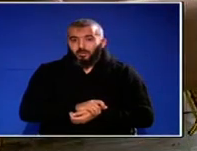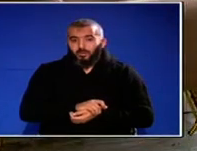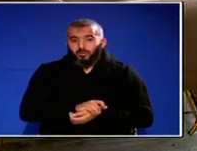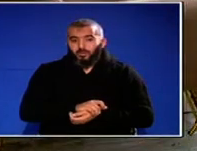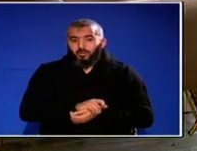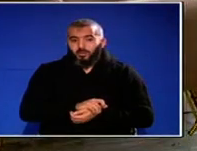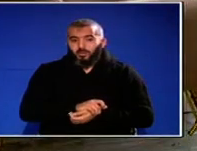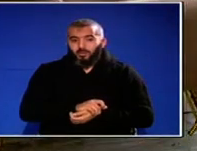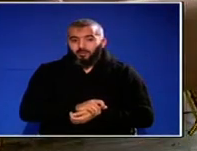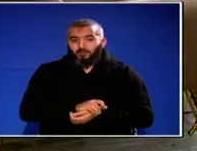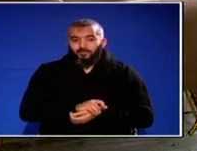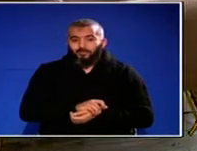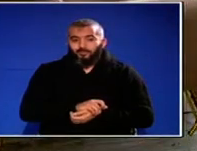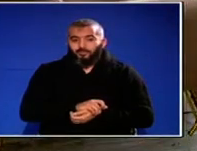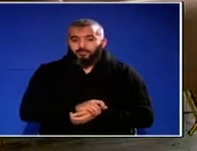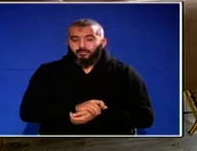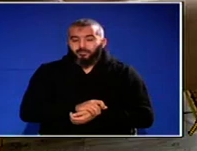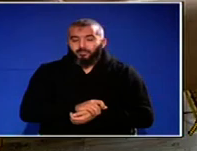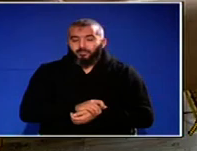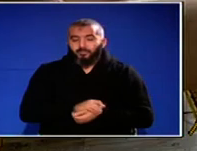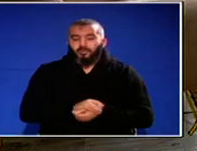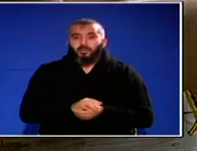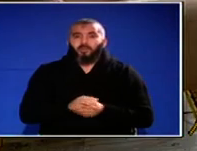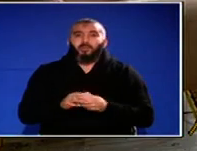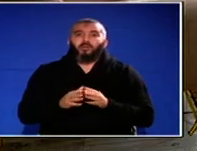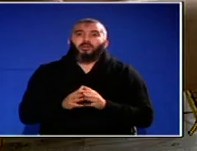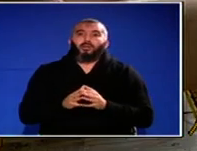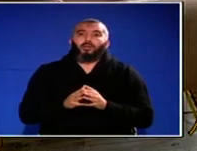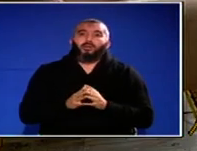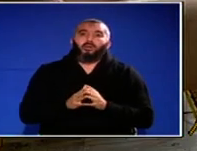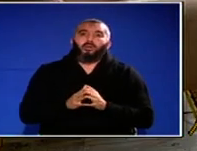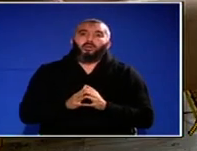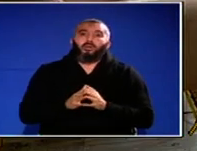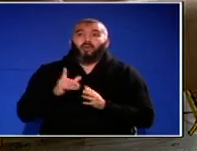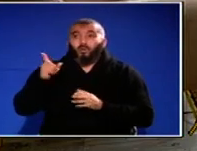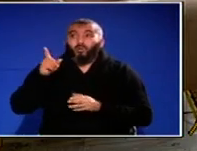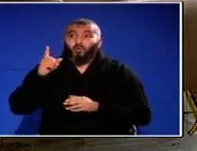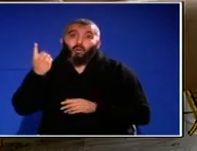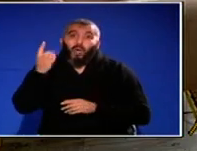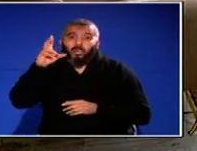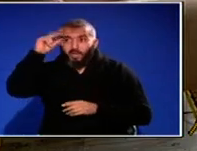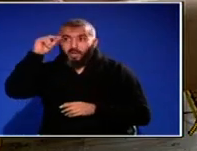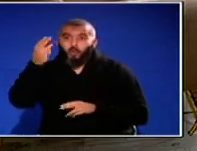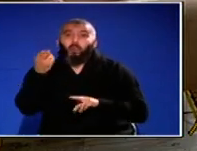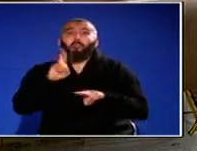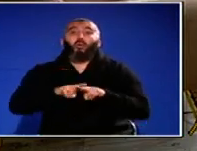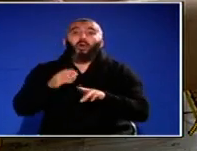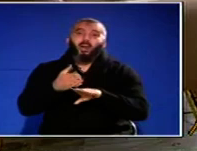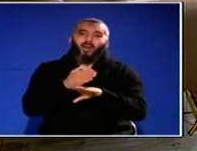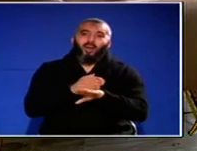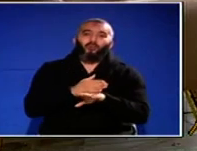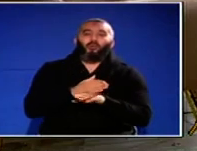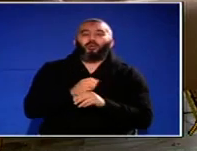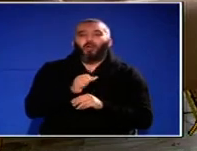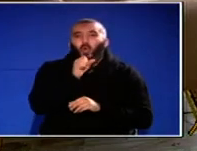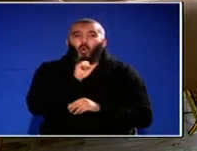خلت التركه خلاص الوالده هي اللي خلتها قبل الوالده الله يبارك وبنت